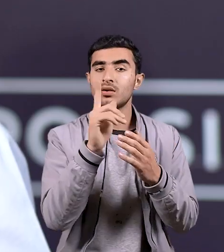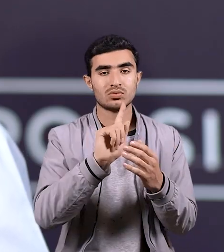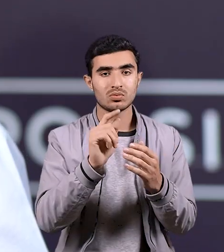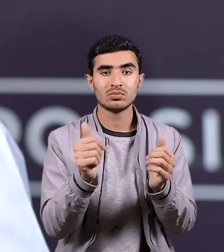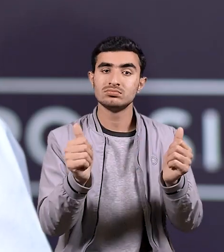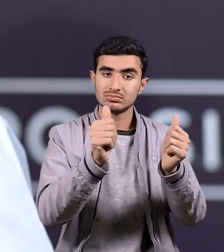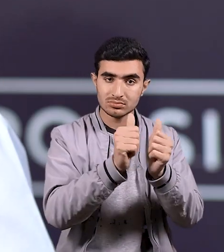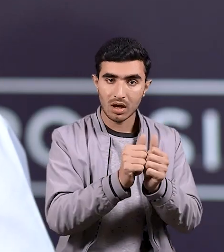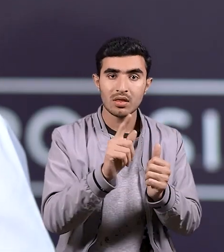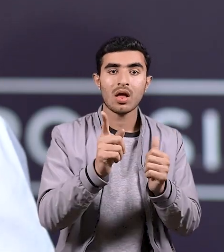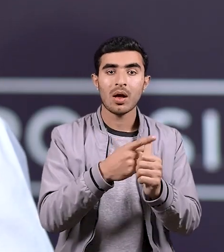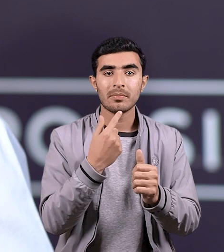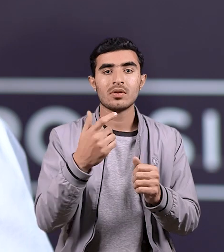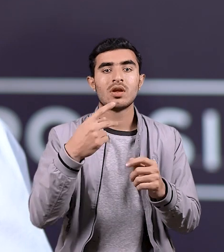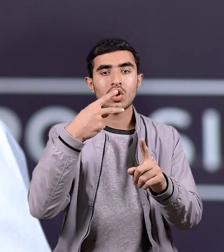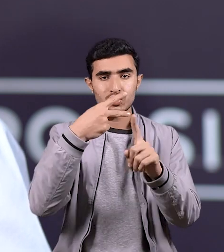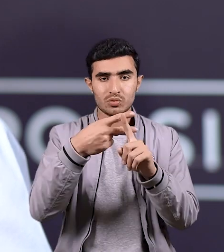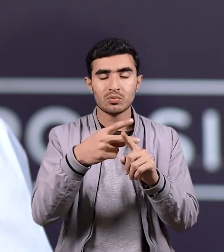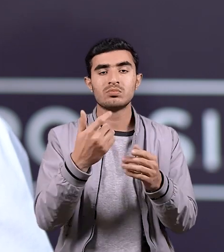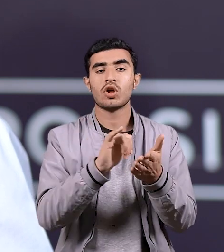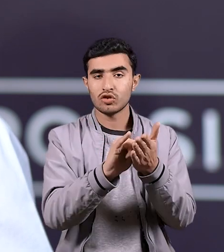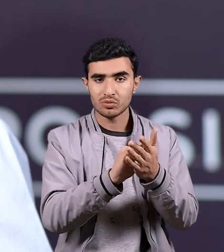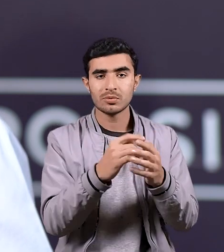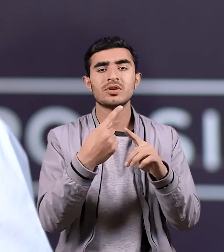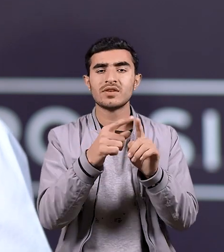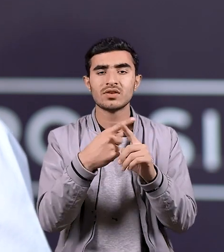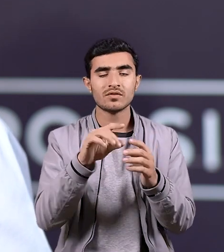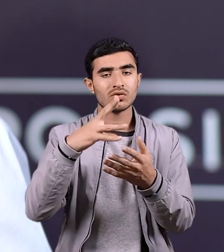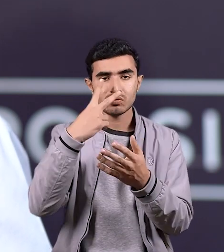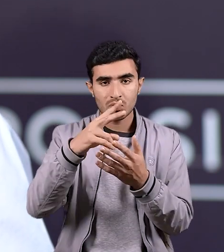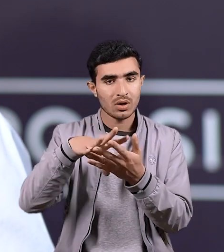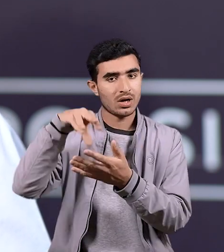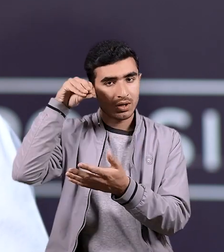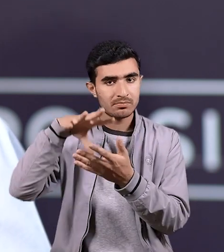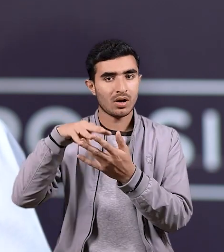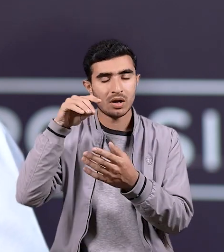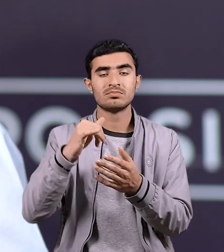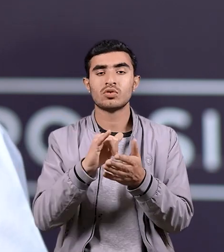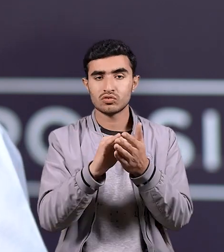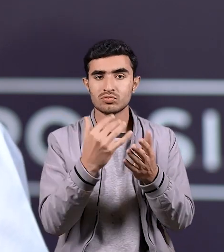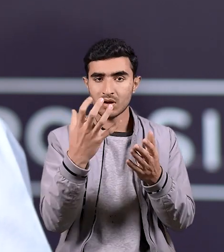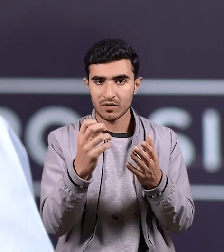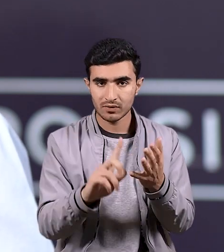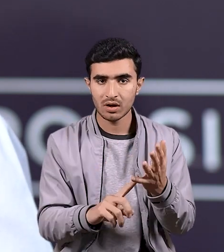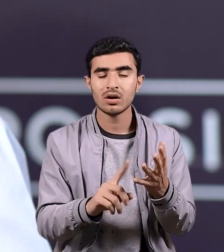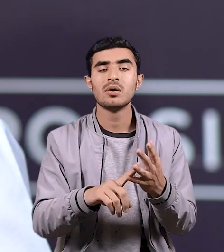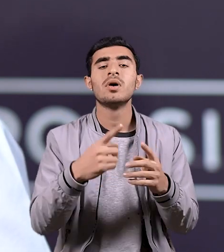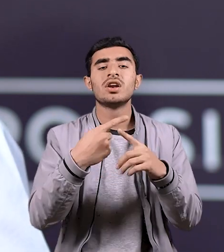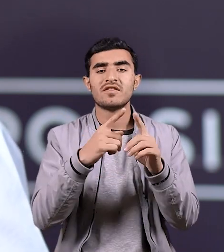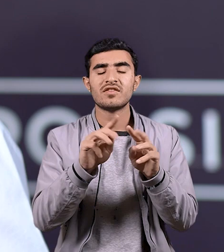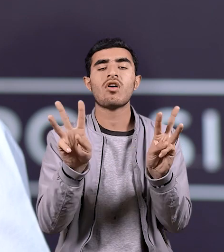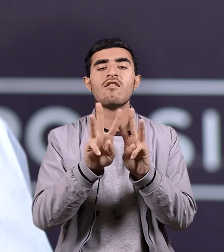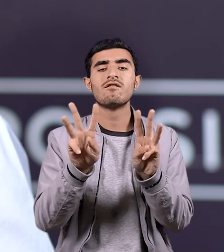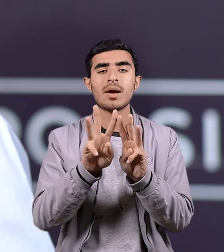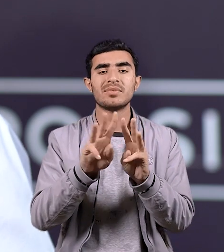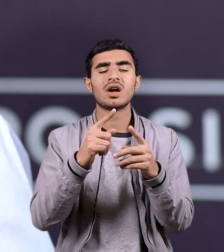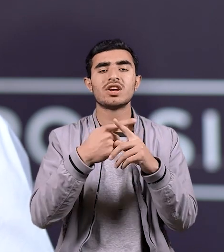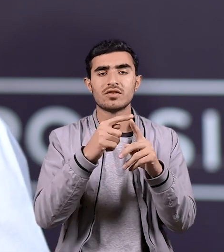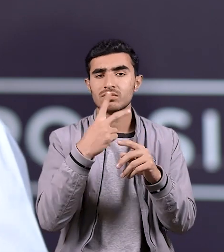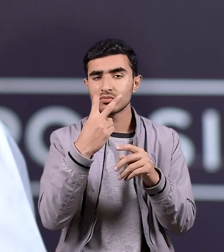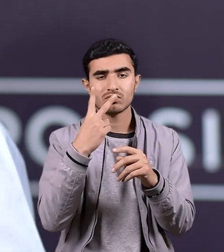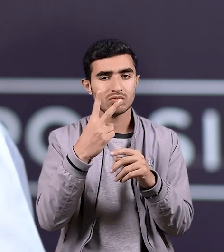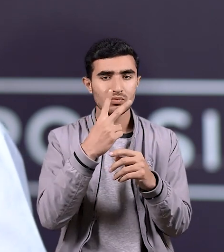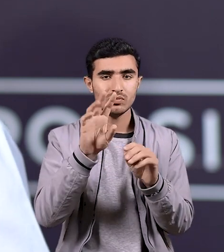सीख सकते हैं। दूसरा जो इम्पोर्टेंट है, बहुत सारी सर्टिफिकेशन की अपॉर्चुनिटी अवेलेबल है। बेशुमार वेबसाइट्स लाइक